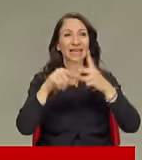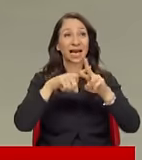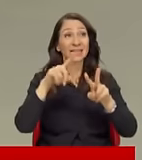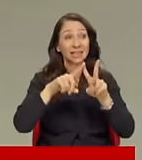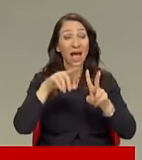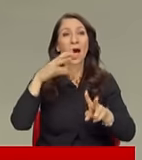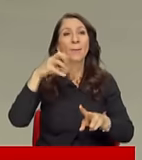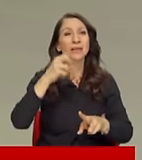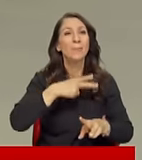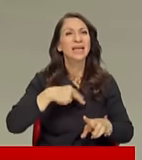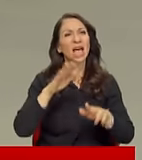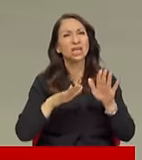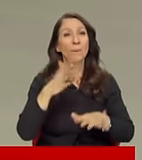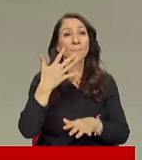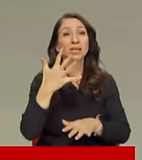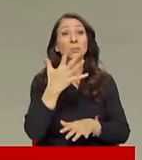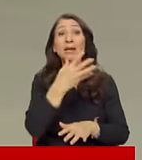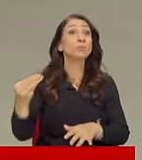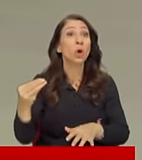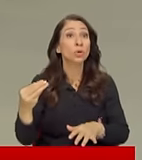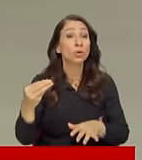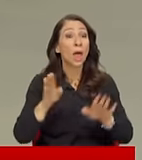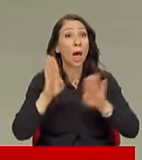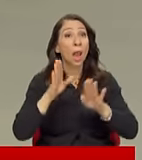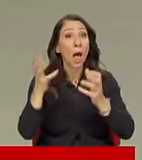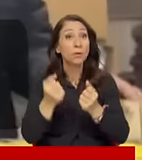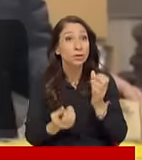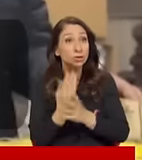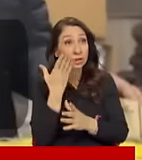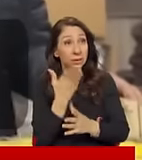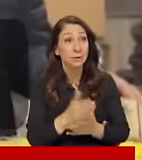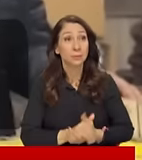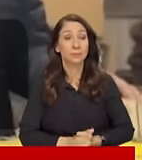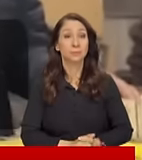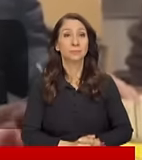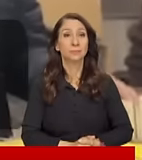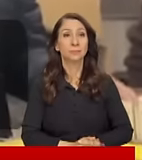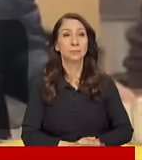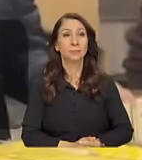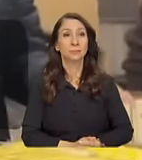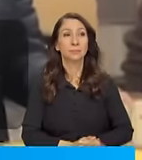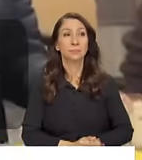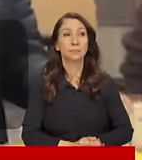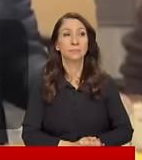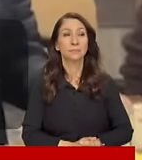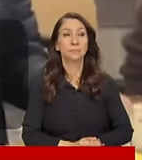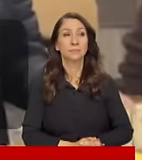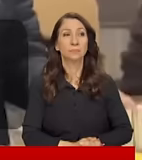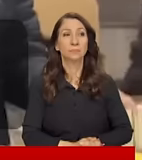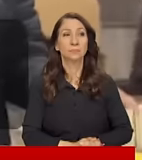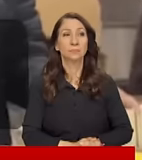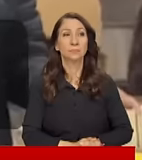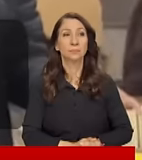Partili belediyelerden yaklaşık 5 milyon liralık ihale aldığı ortaya çıktı. Kendileri milyonlarca ihaleyi alıyorlar. Ama fakir